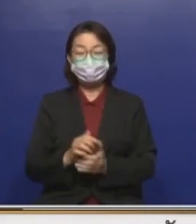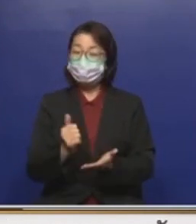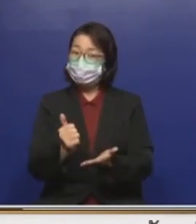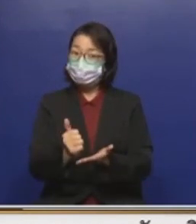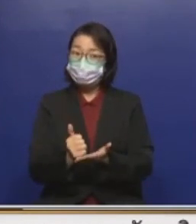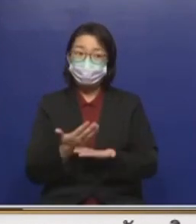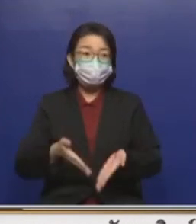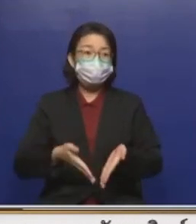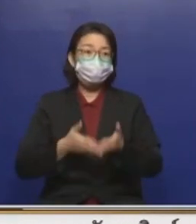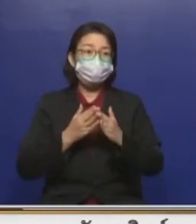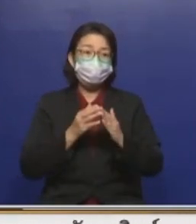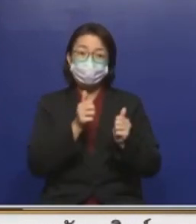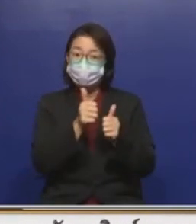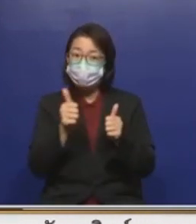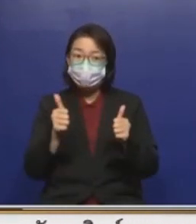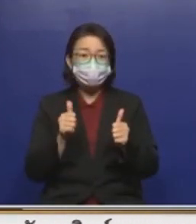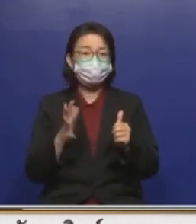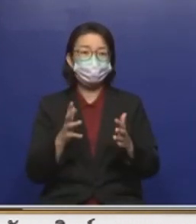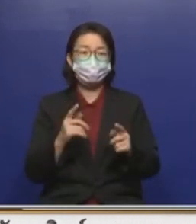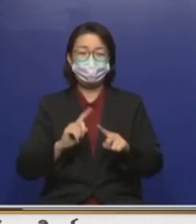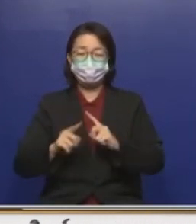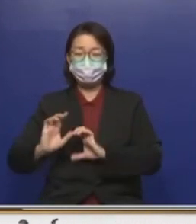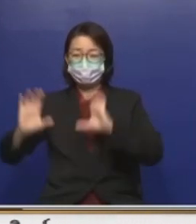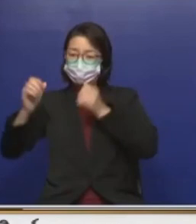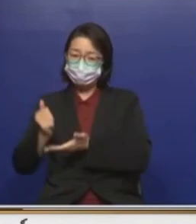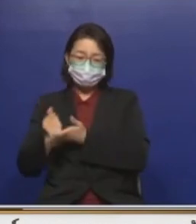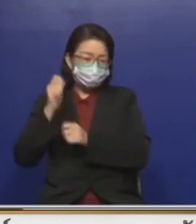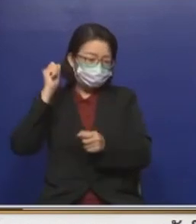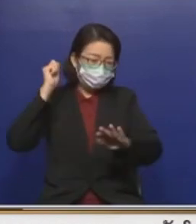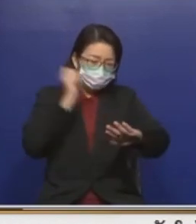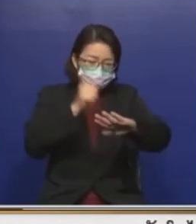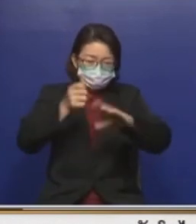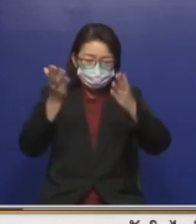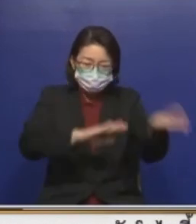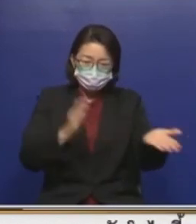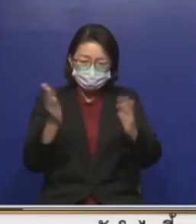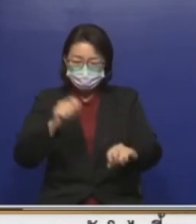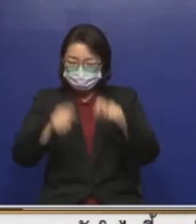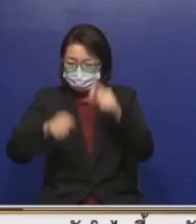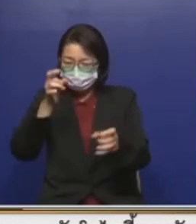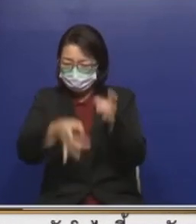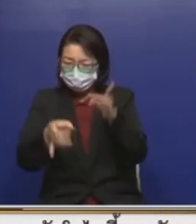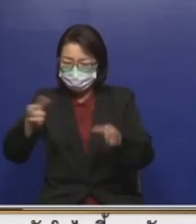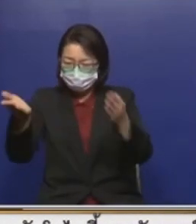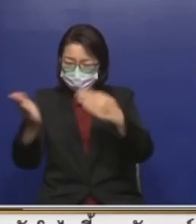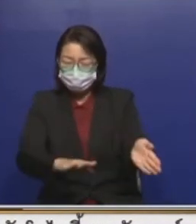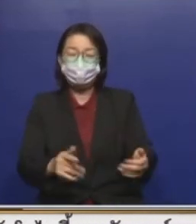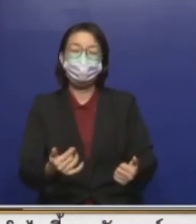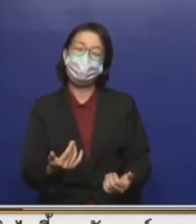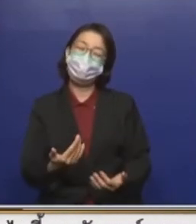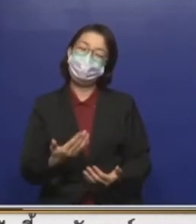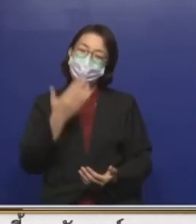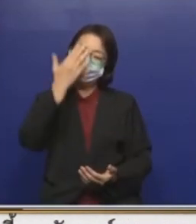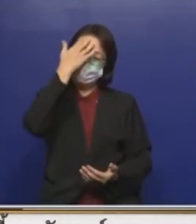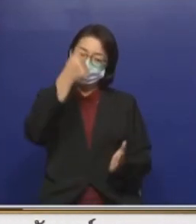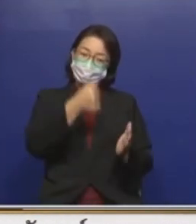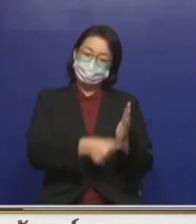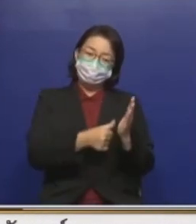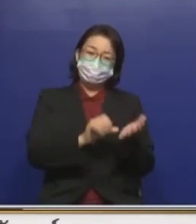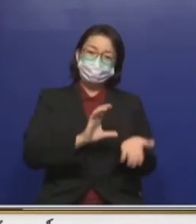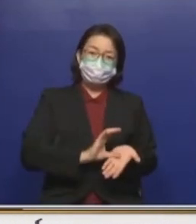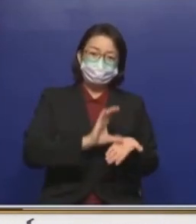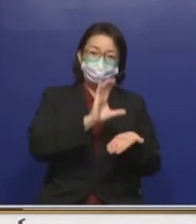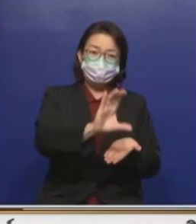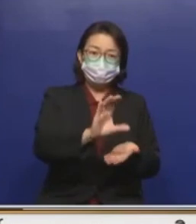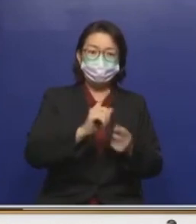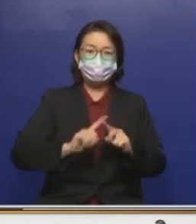างบ้านก็ยังไปช่วยกันทุบบ้านของชาวบ้านทิ้งค่ะงบประมาณที่เป็นภาษีจากประชาชนแต่รัฐบาลกลับ